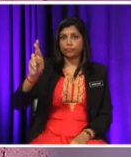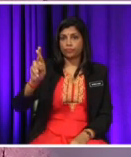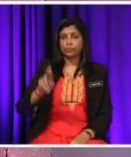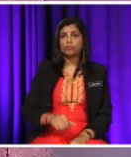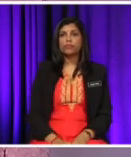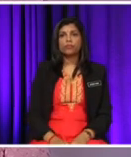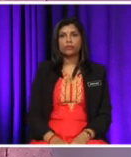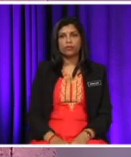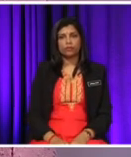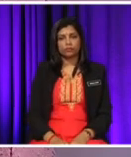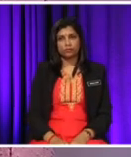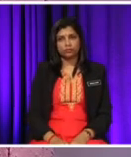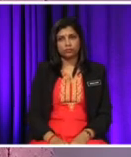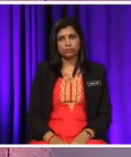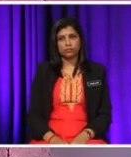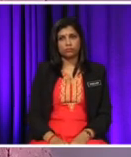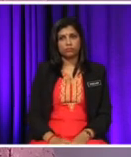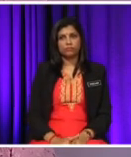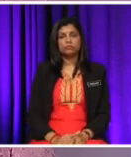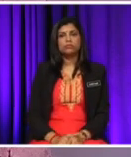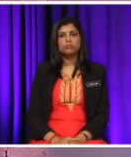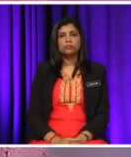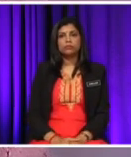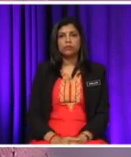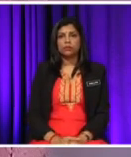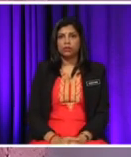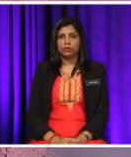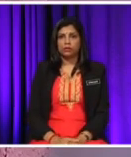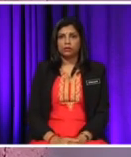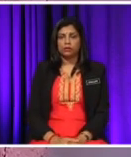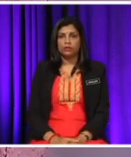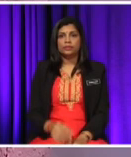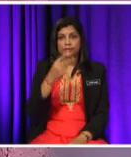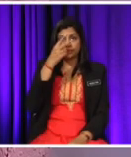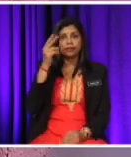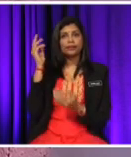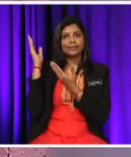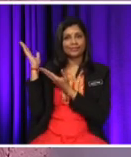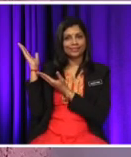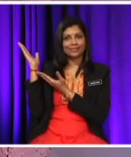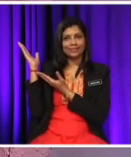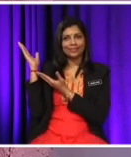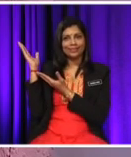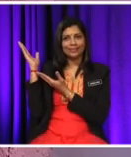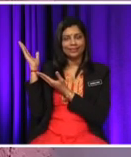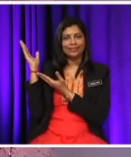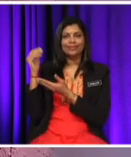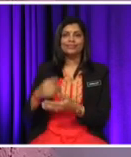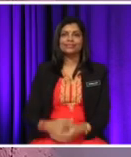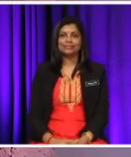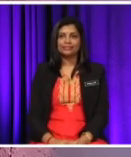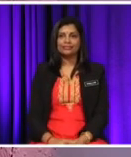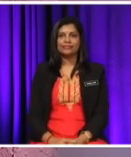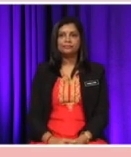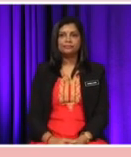situasi bisa kita ambil situasi sama satu tambah satu b